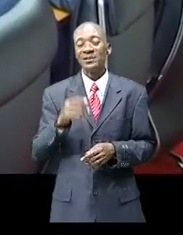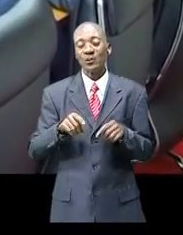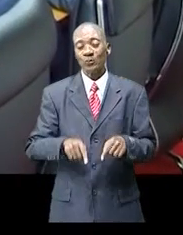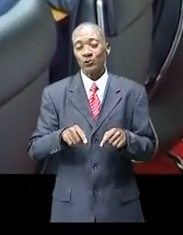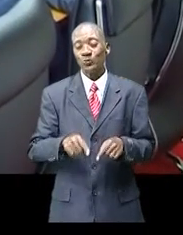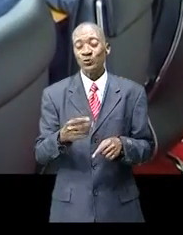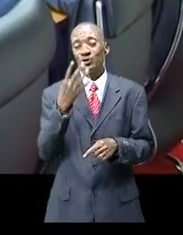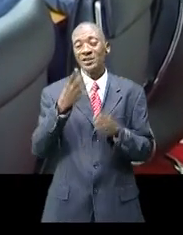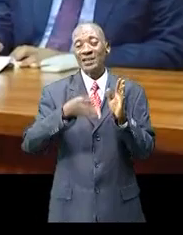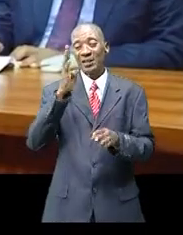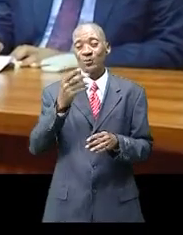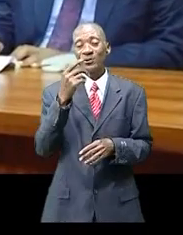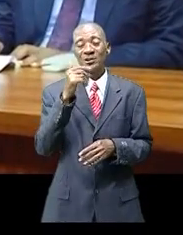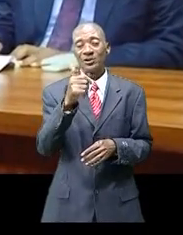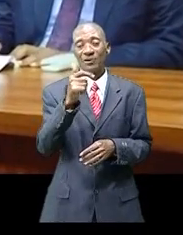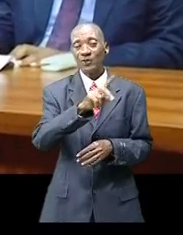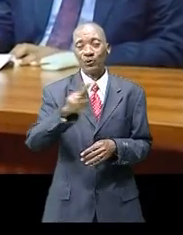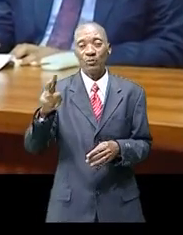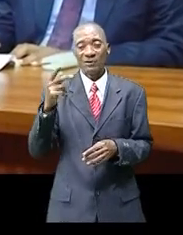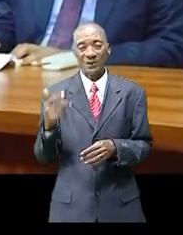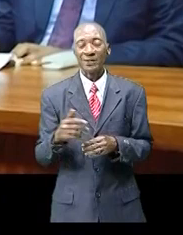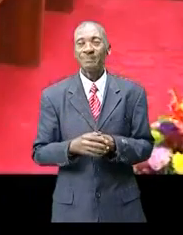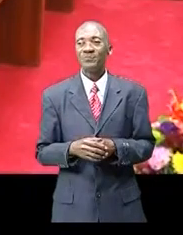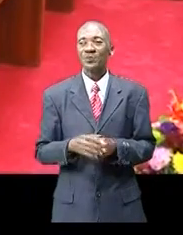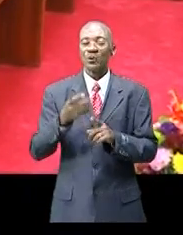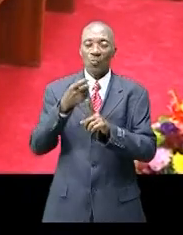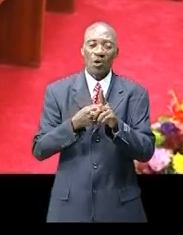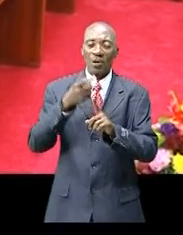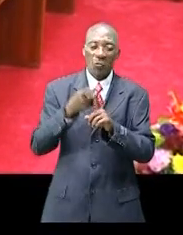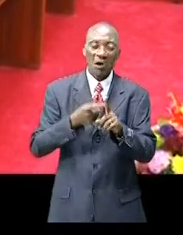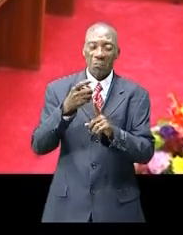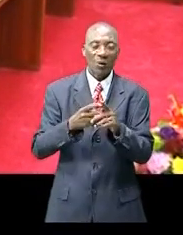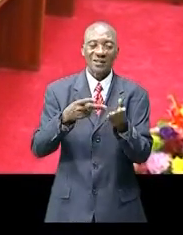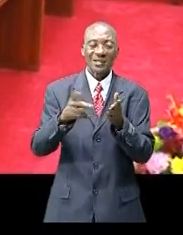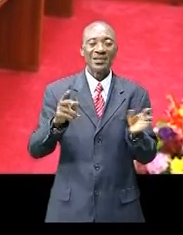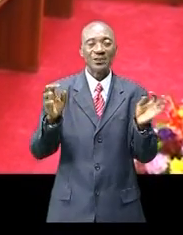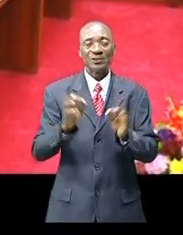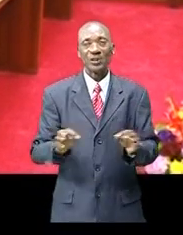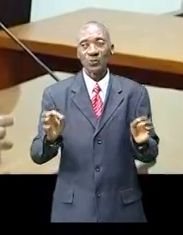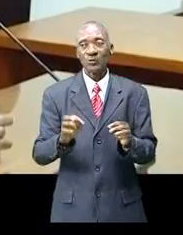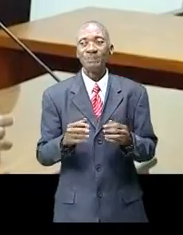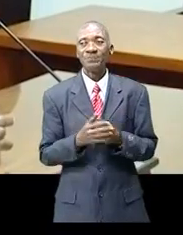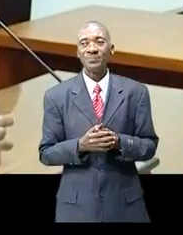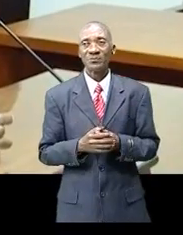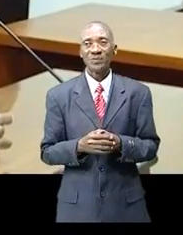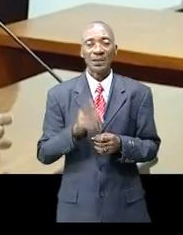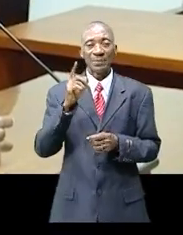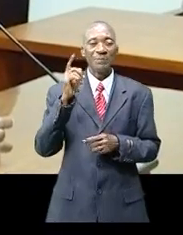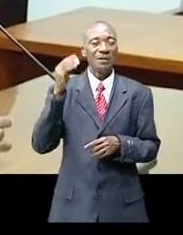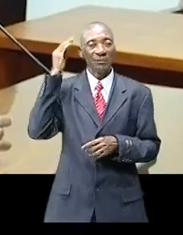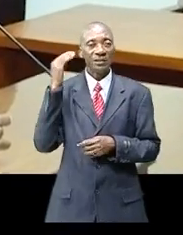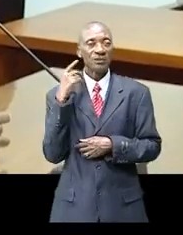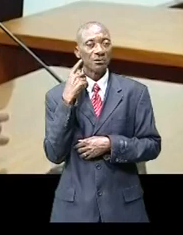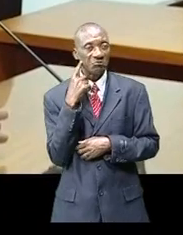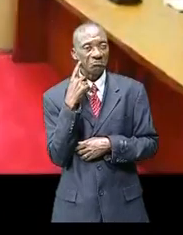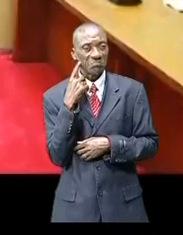14 janvier 2021. Ils accusent plusieurs mois d'arriérés de salaire. Accessible, le chef du gouvernement a